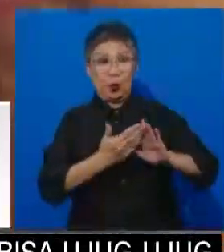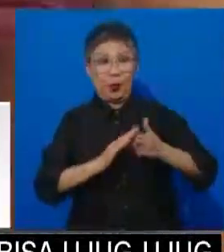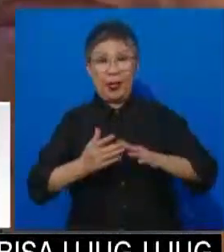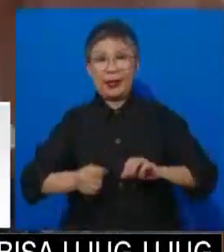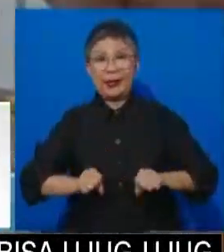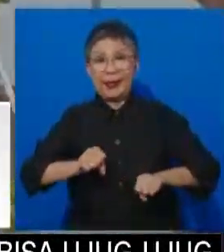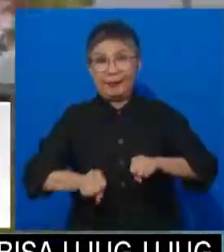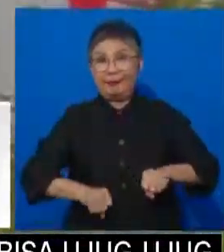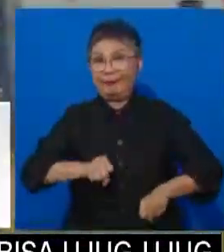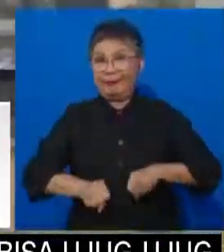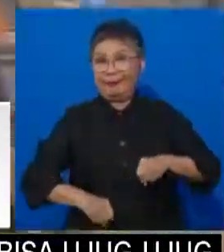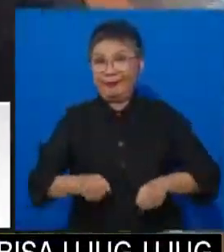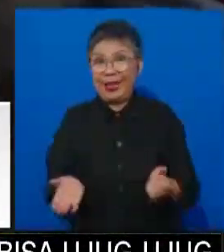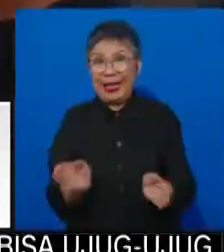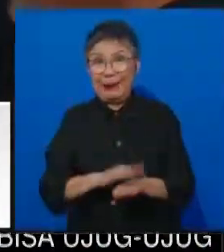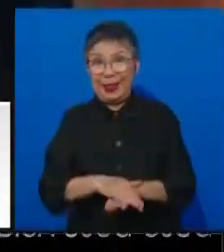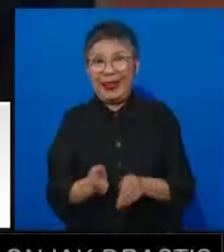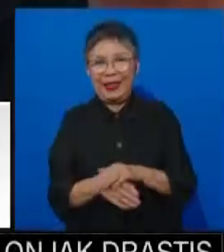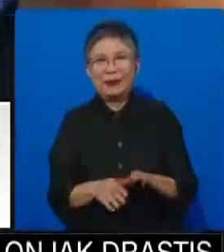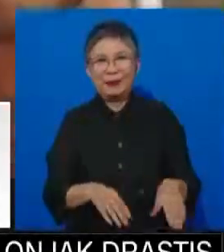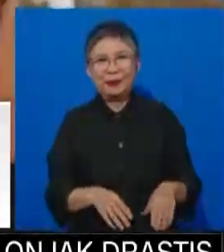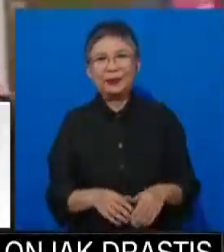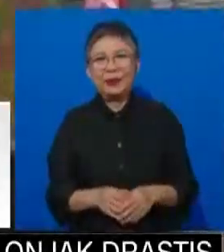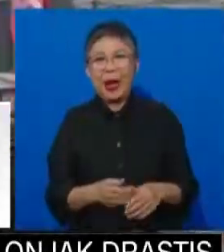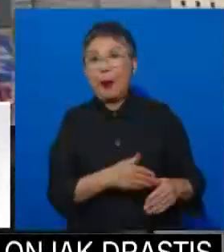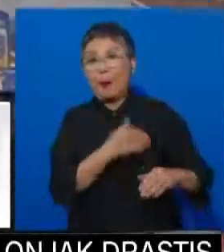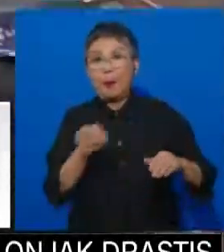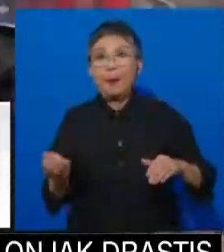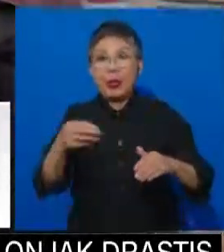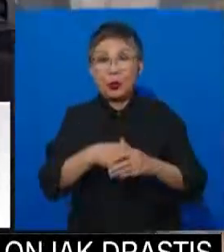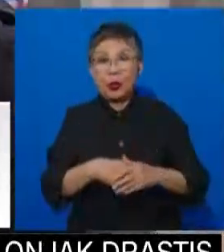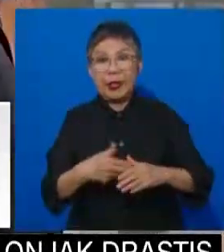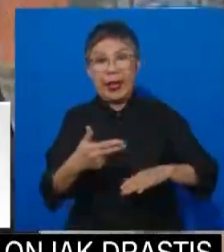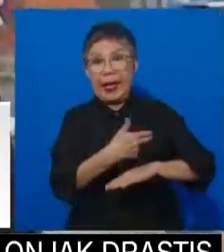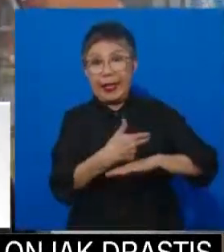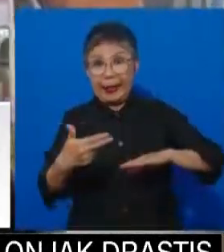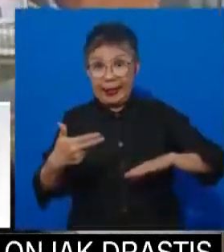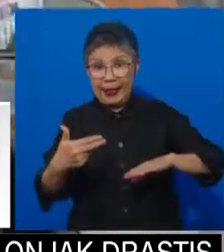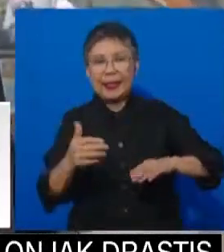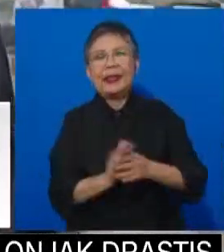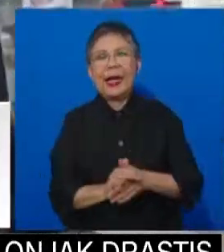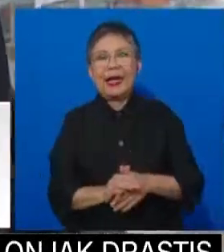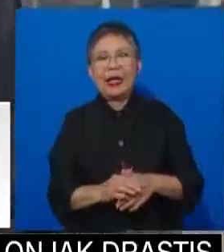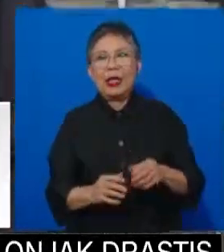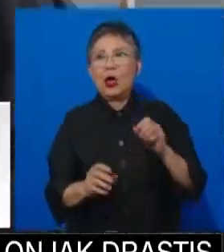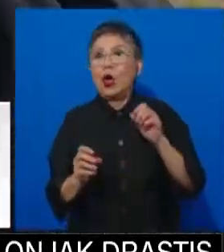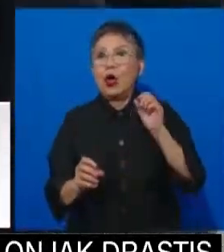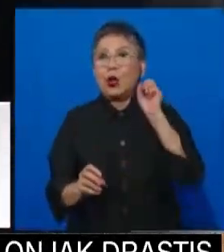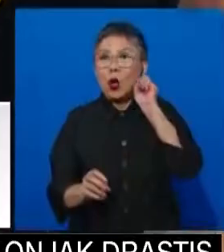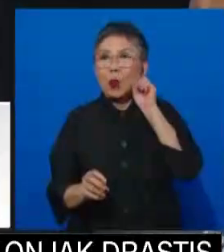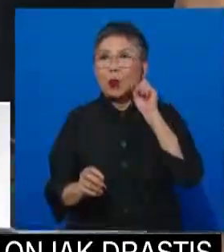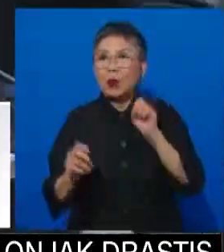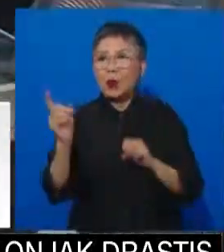mau naik sepeda lipat masuk ke LRT. Sementara Om? Om Ruri. Om Ruri mau naik apa nih? Ini